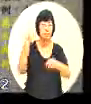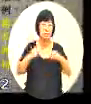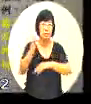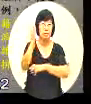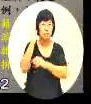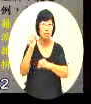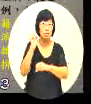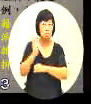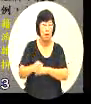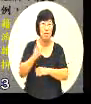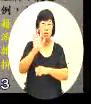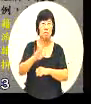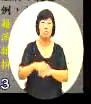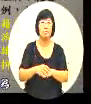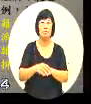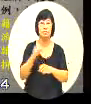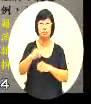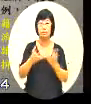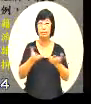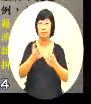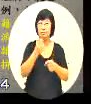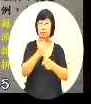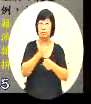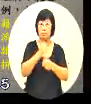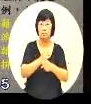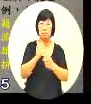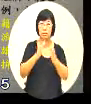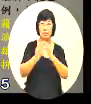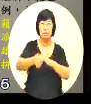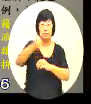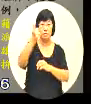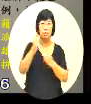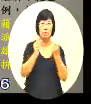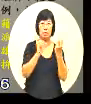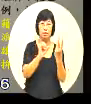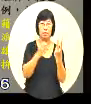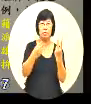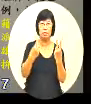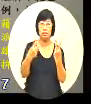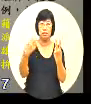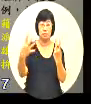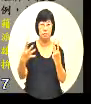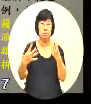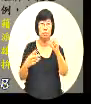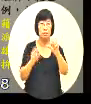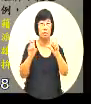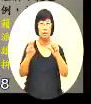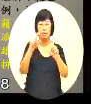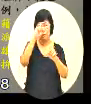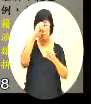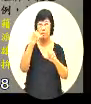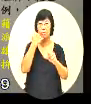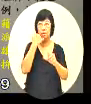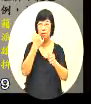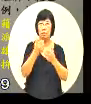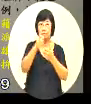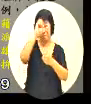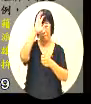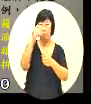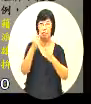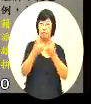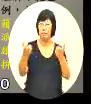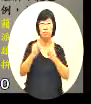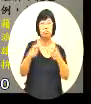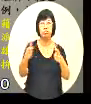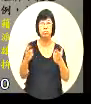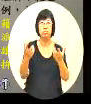这个案子那么市长你也在这个2014年5月20日你也说希望不分党派的议员立委啦，因为这